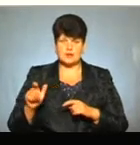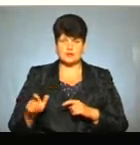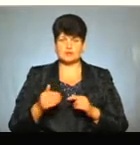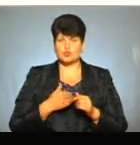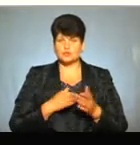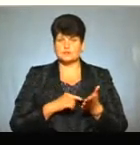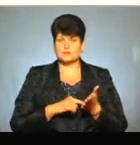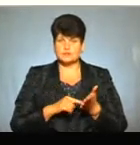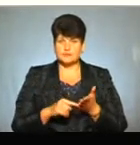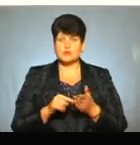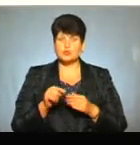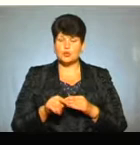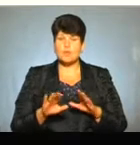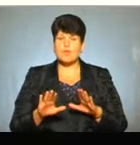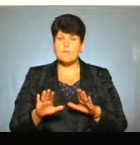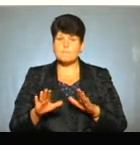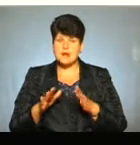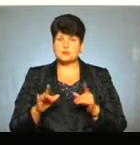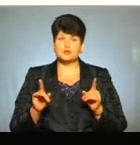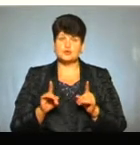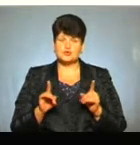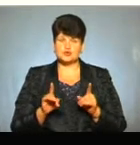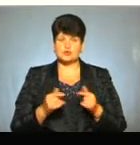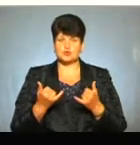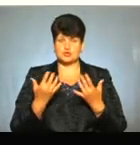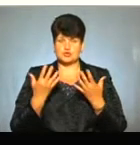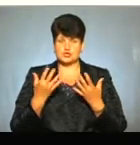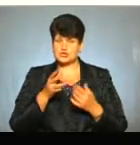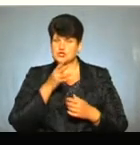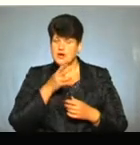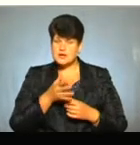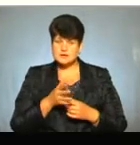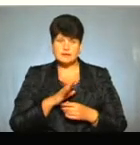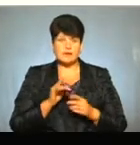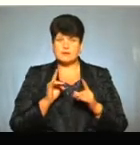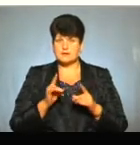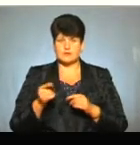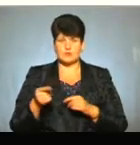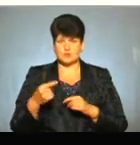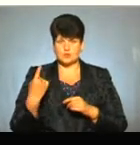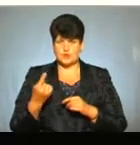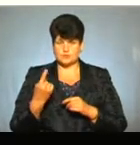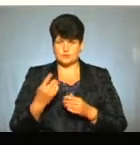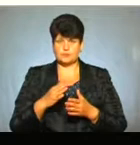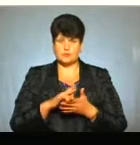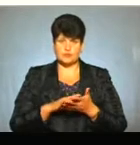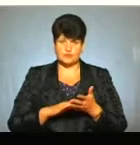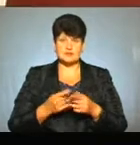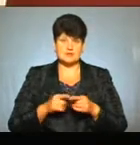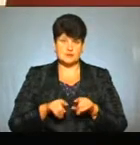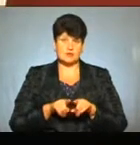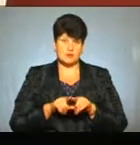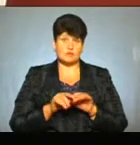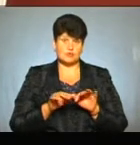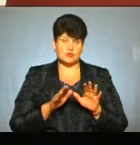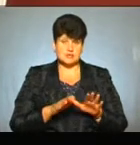навіть хочу зазначити і той момент, що десь на сьогоднішній час не тільки в Тернопільській області відбувається такий